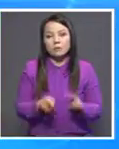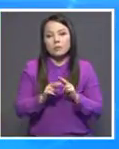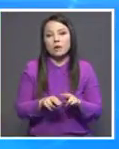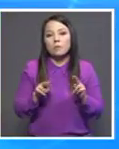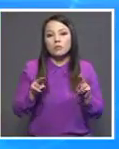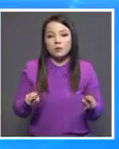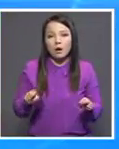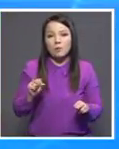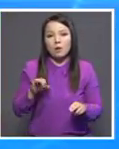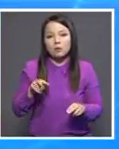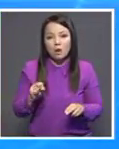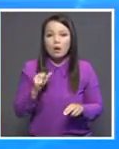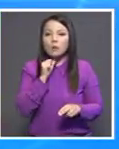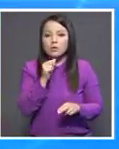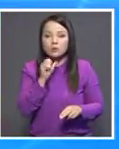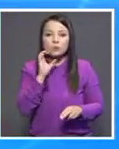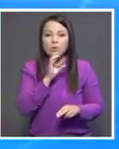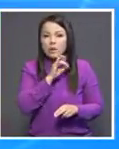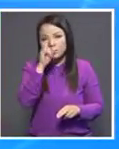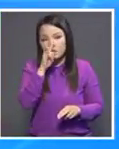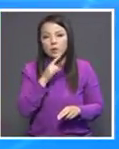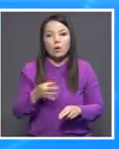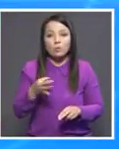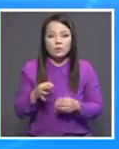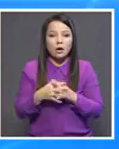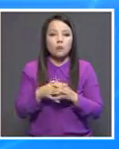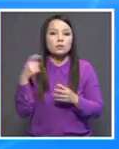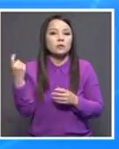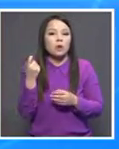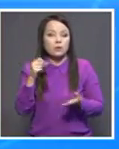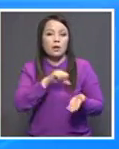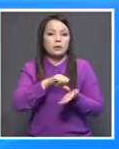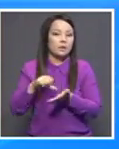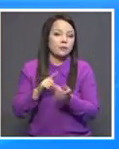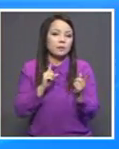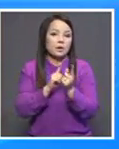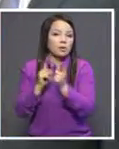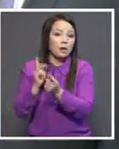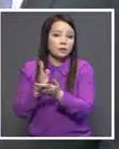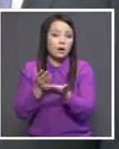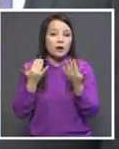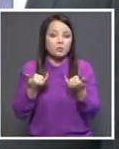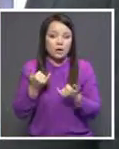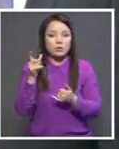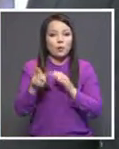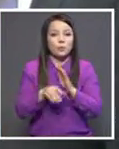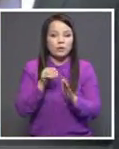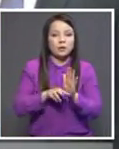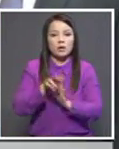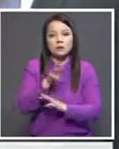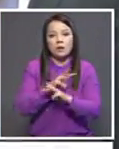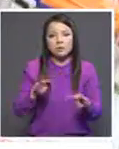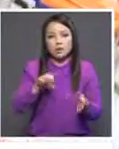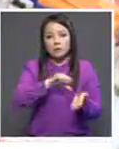Петропавлда Ақмола, Қостанай және солтүстік Қазақстан облысының ауыл шаруашылығы саласының өкілдері де бас қосты. Жиынға сенат депутаттары қатысып,